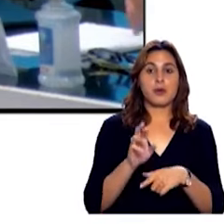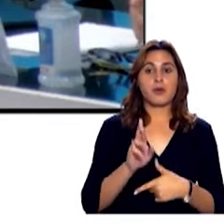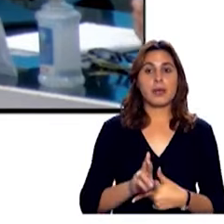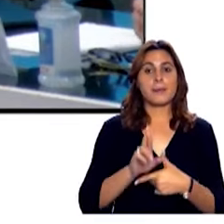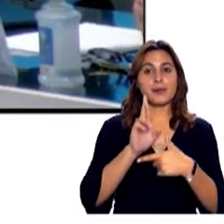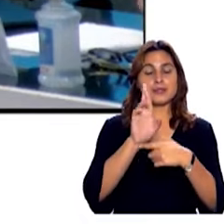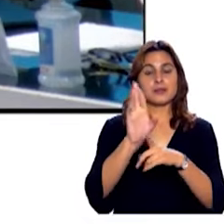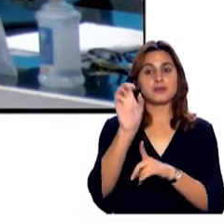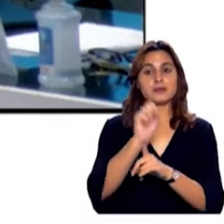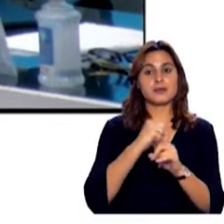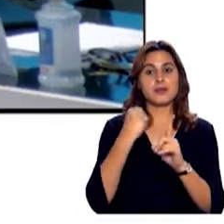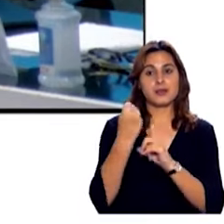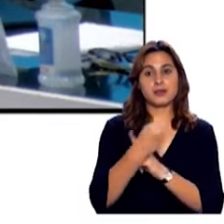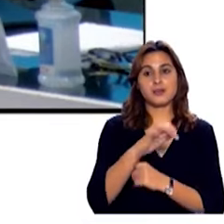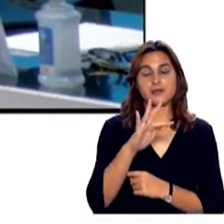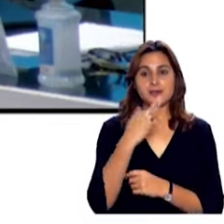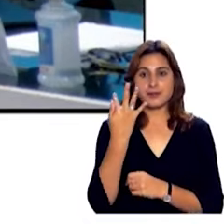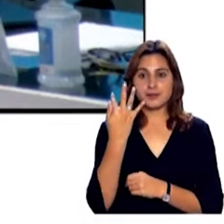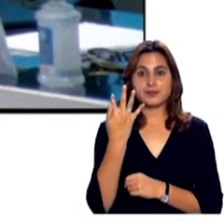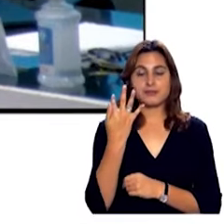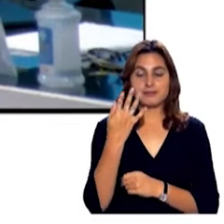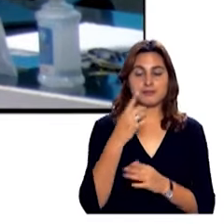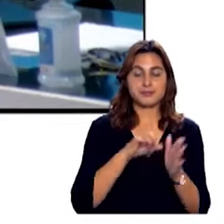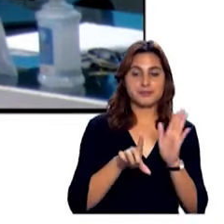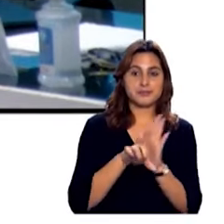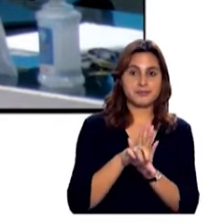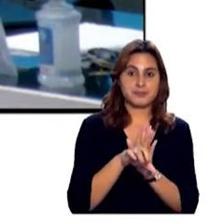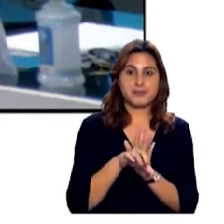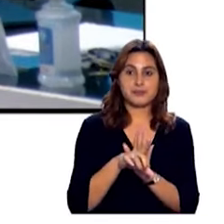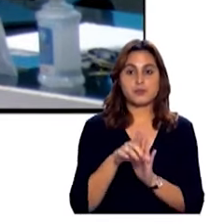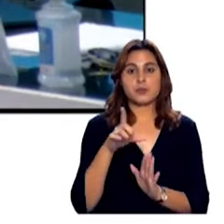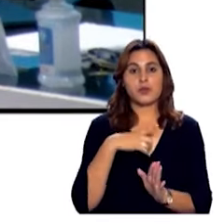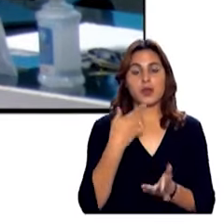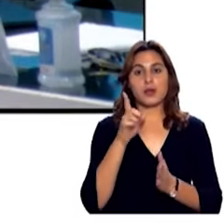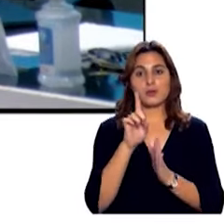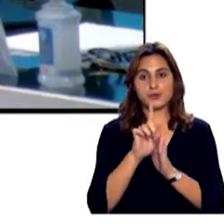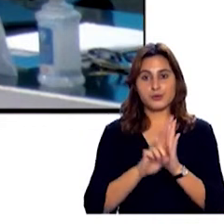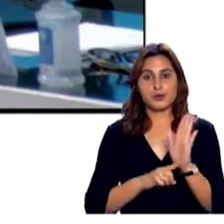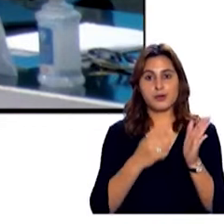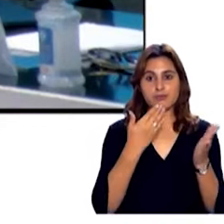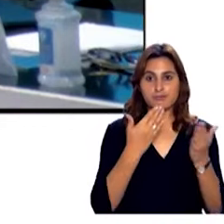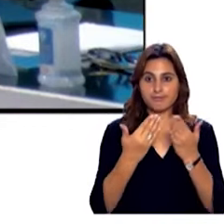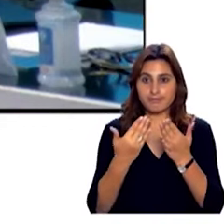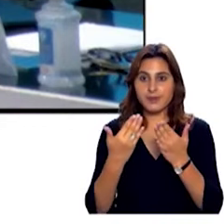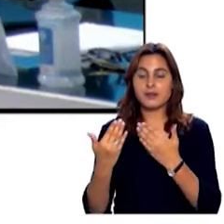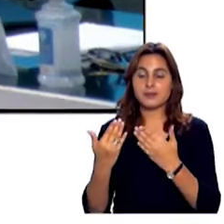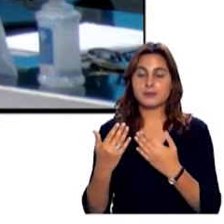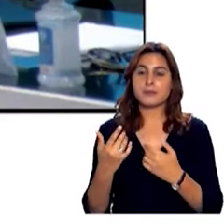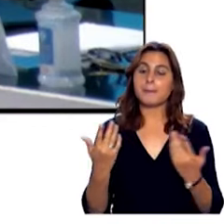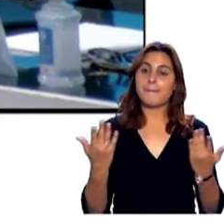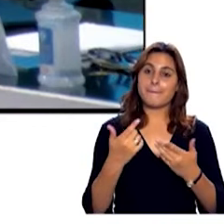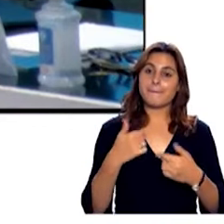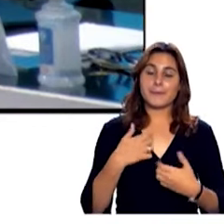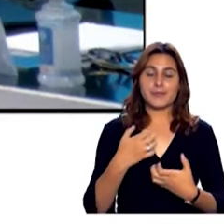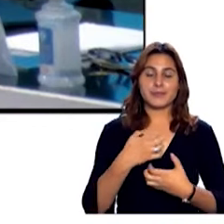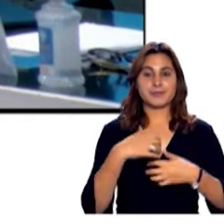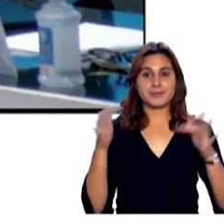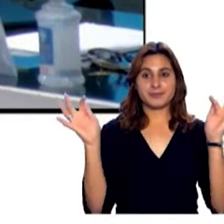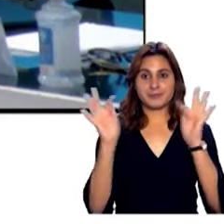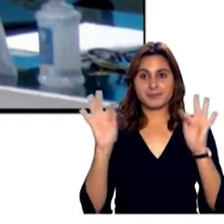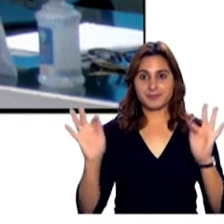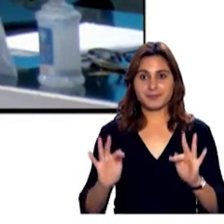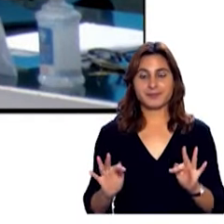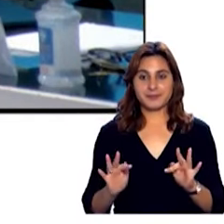de législation comparée Je suis TRS heureux des travaux auquel j'ai assisté CET aprs midi ET